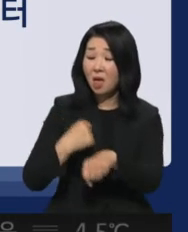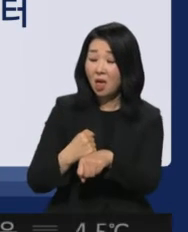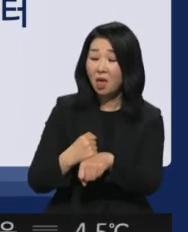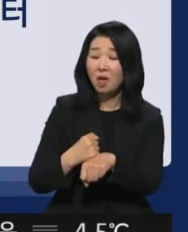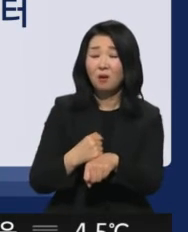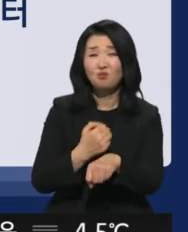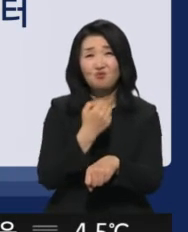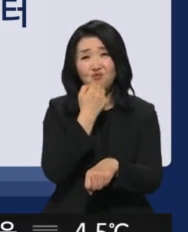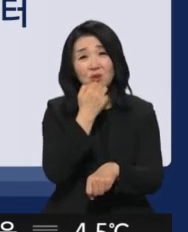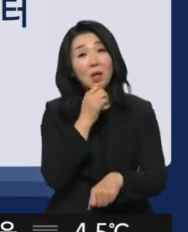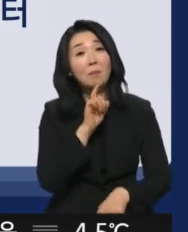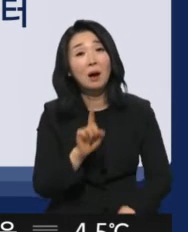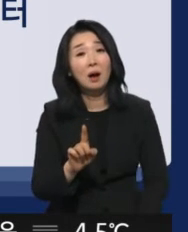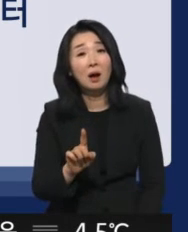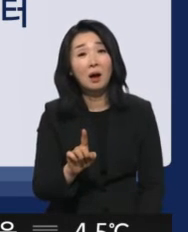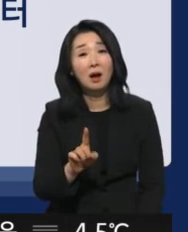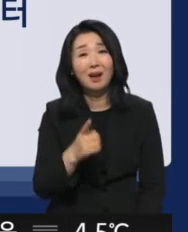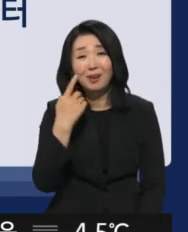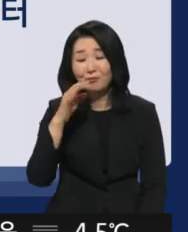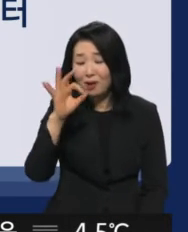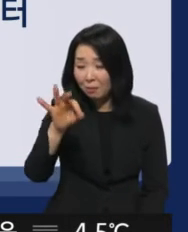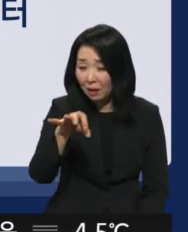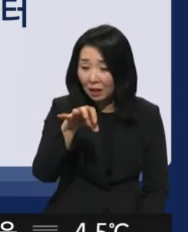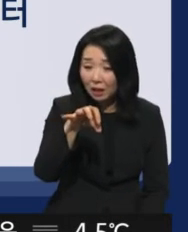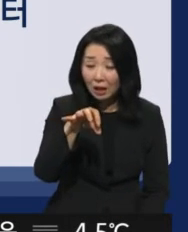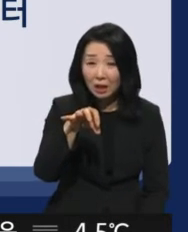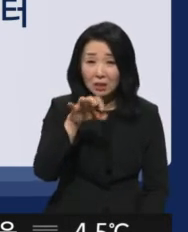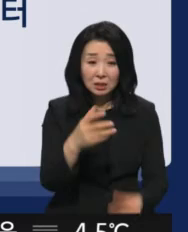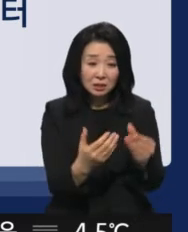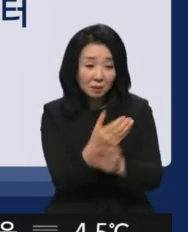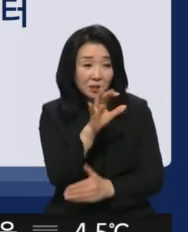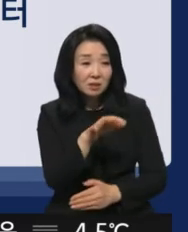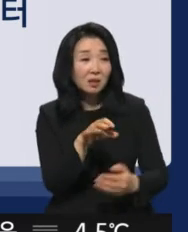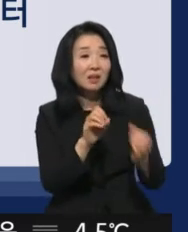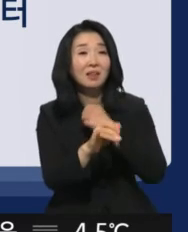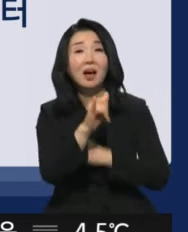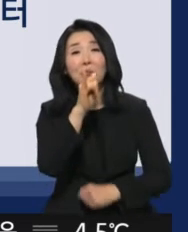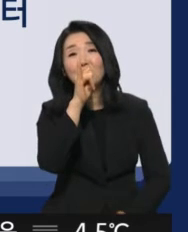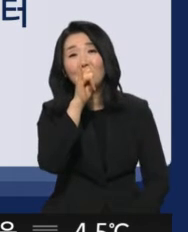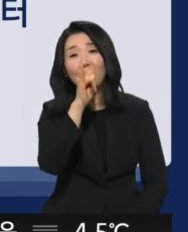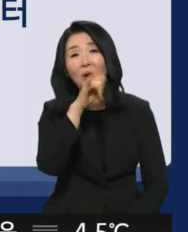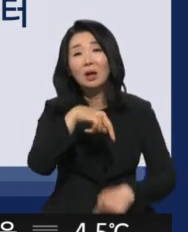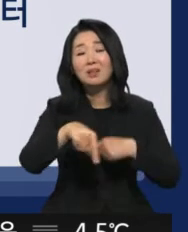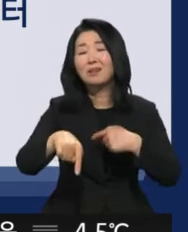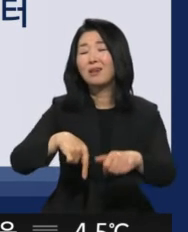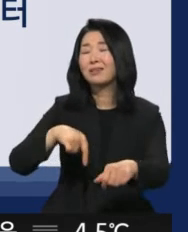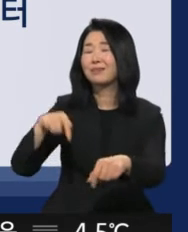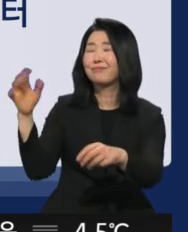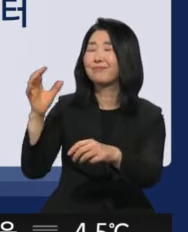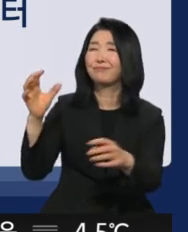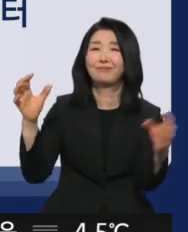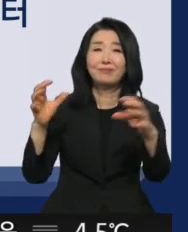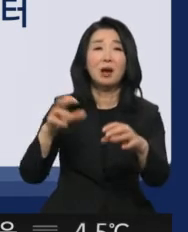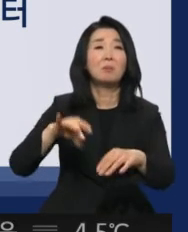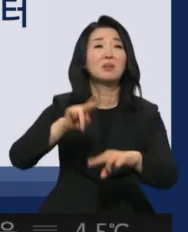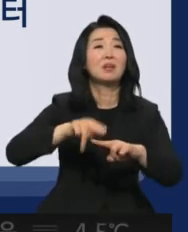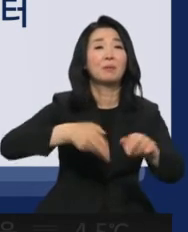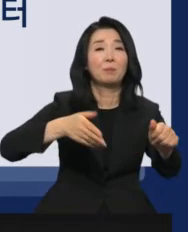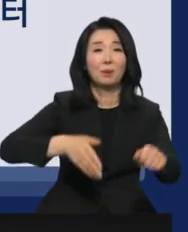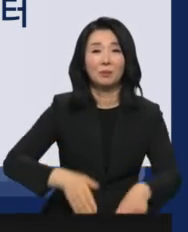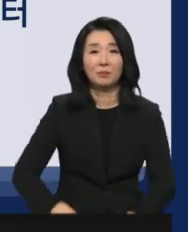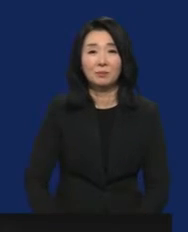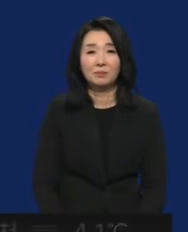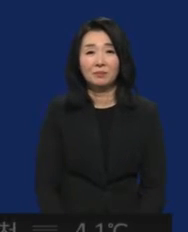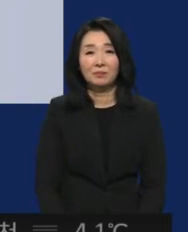자체가 우습다고 하셨는데요. 누가 봐도 현장에 답이 있다면서 정치 공세를 벌이는 정치인들부터 사퇴하라고